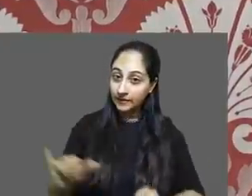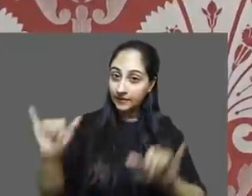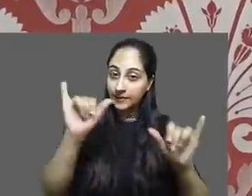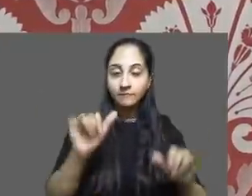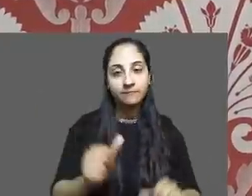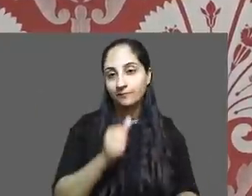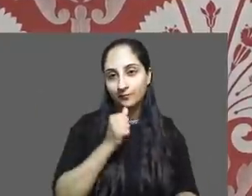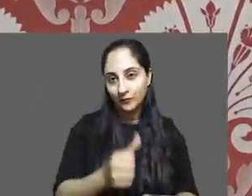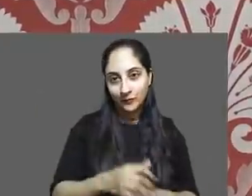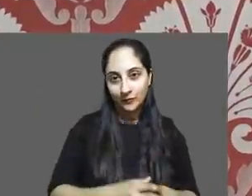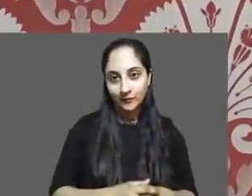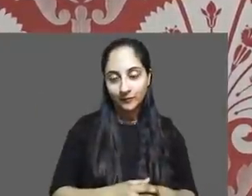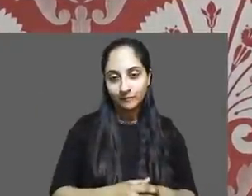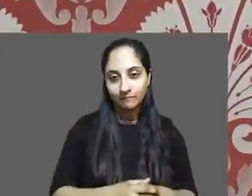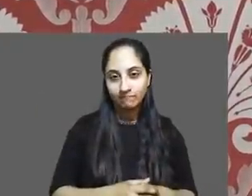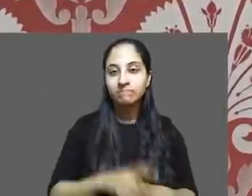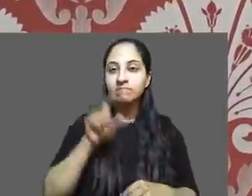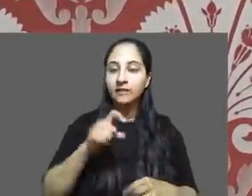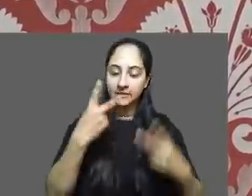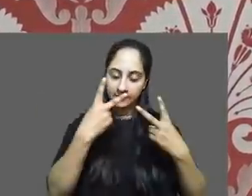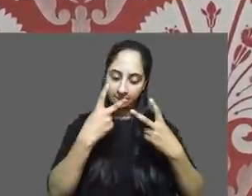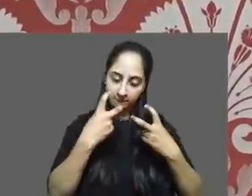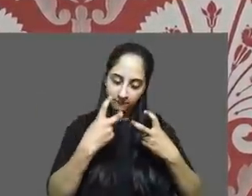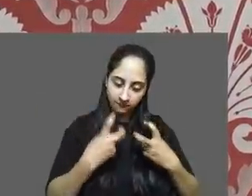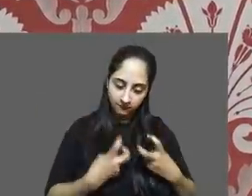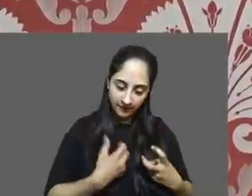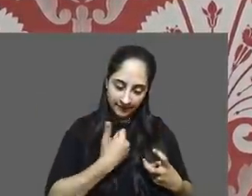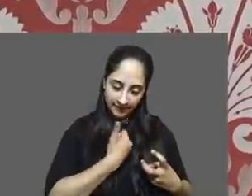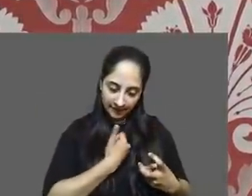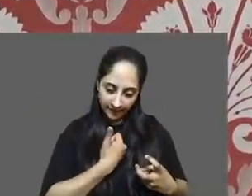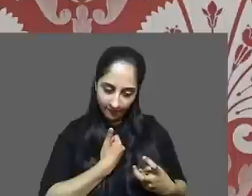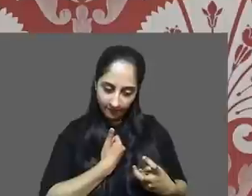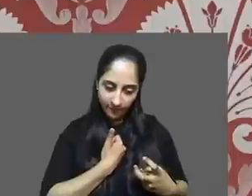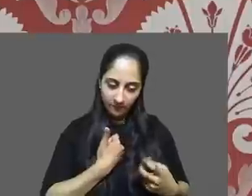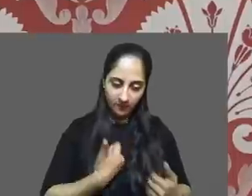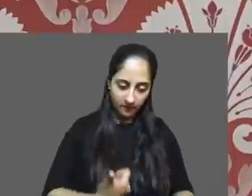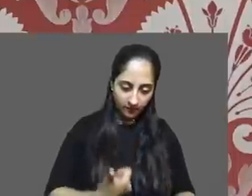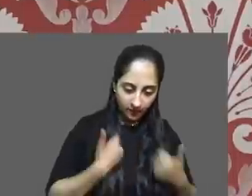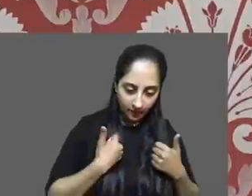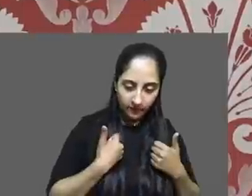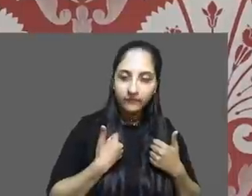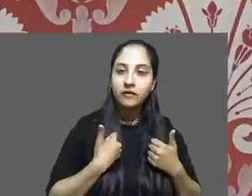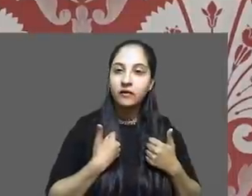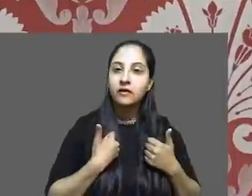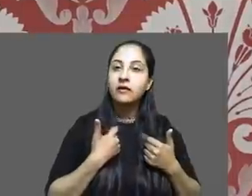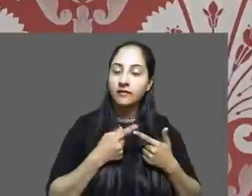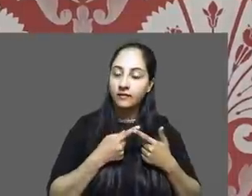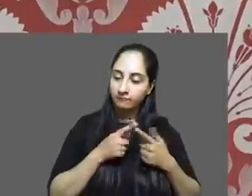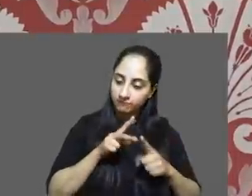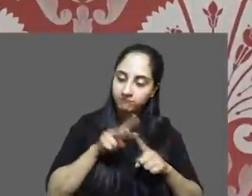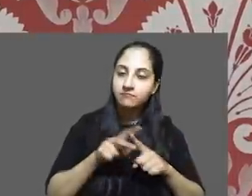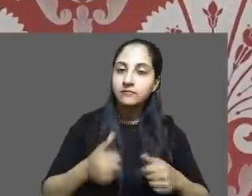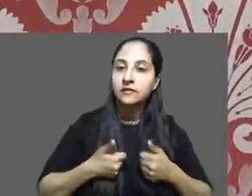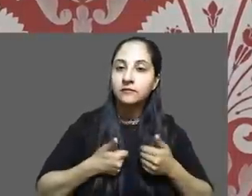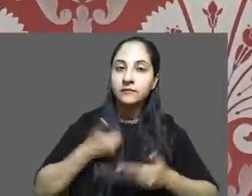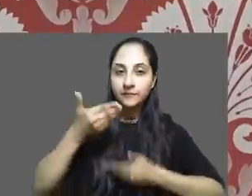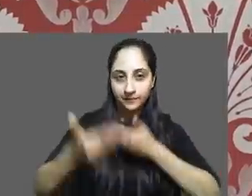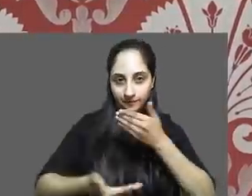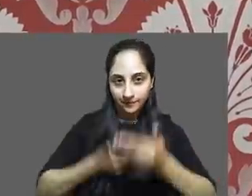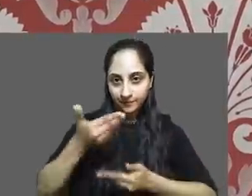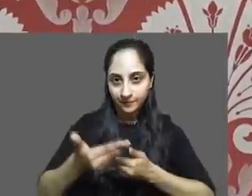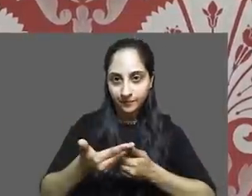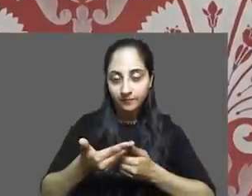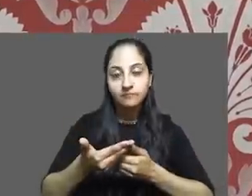Bien qu'il n'y ait pas une seule réponse à ces questions, elles suscitent une réflexion utile sur l'année qui vient